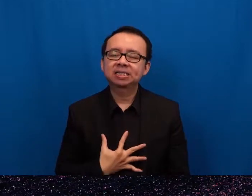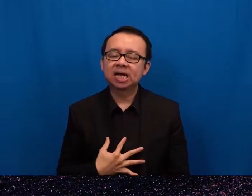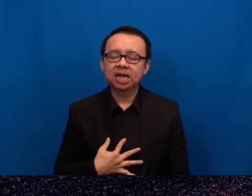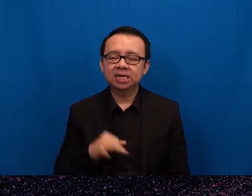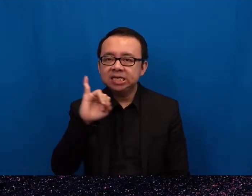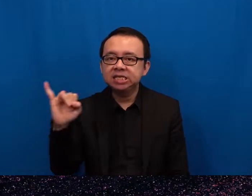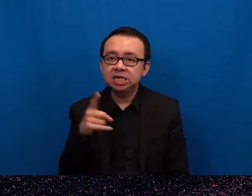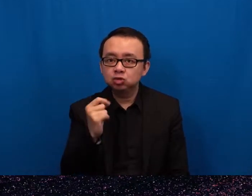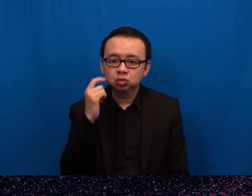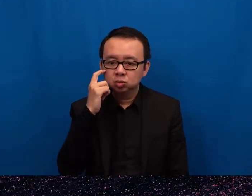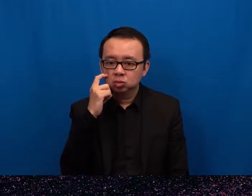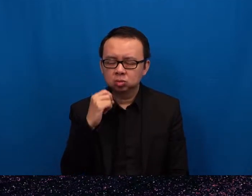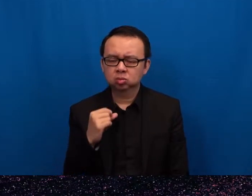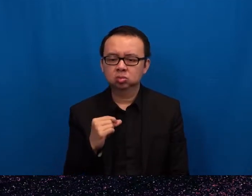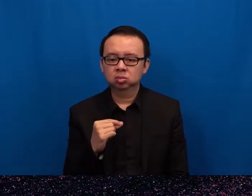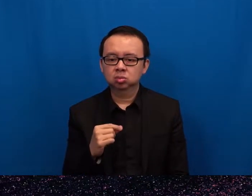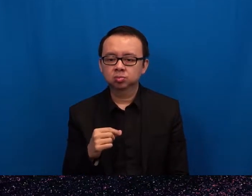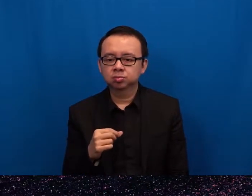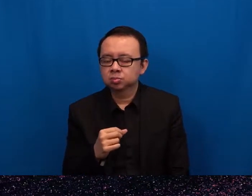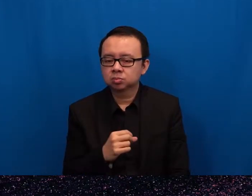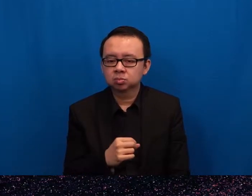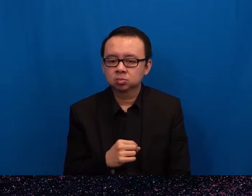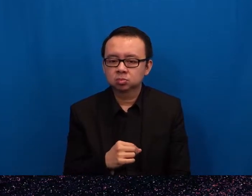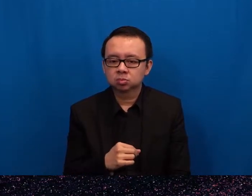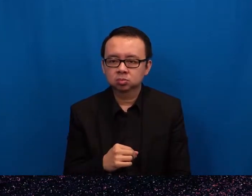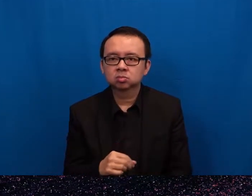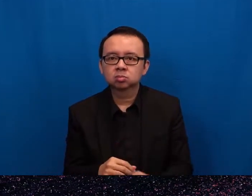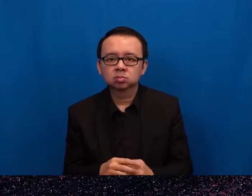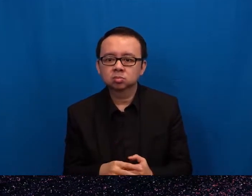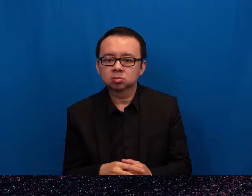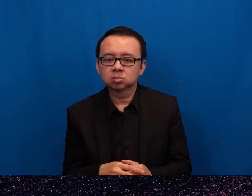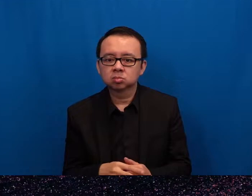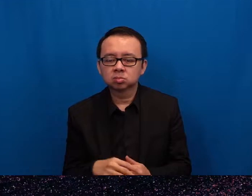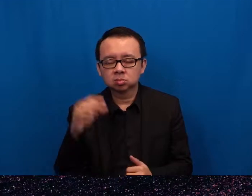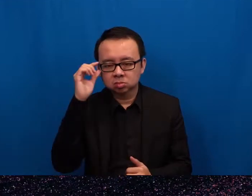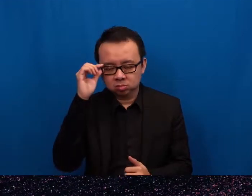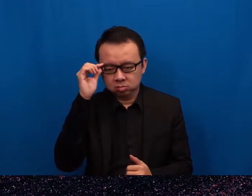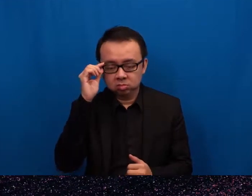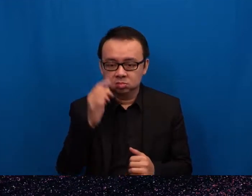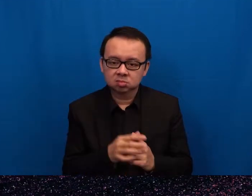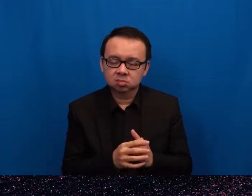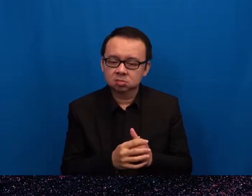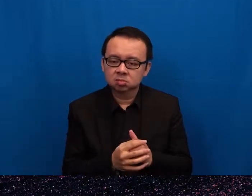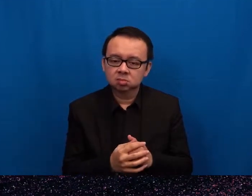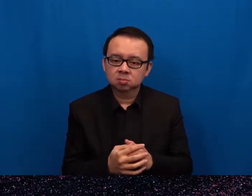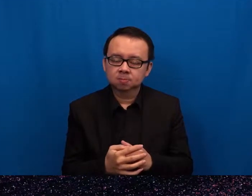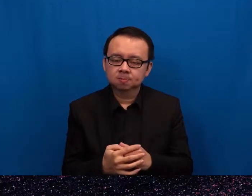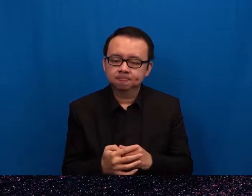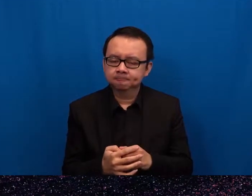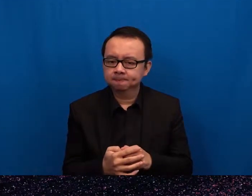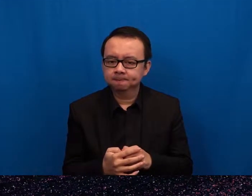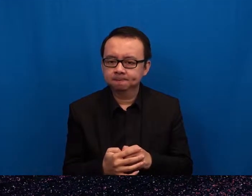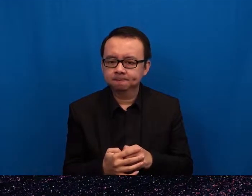Belum. Lebih gampang peperangannya daripada Anda. Di tengah-tengah mungkin katakan di negara-negara barat terutama.